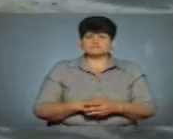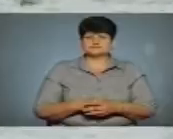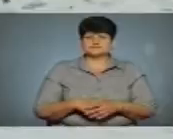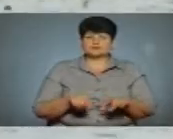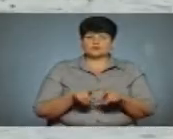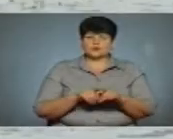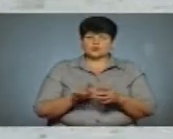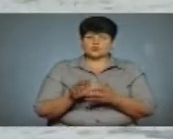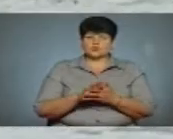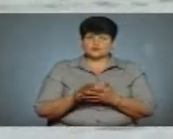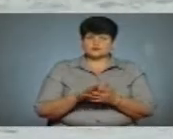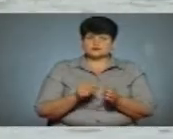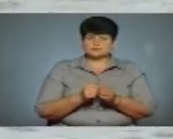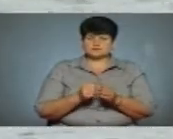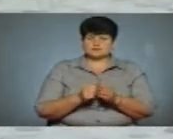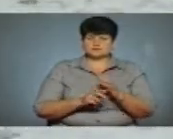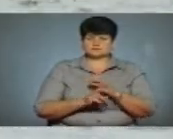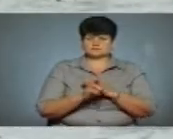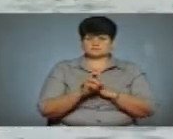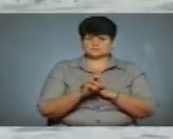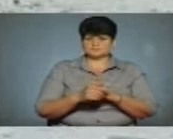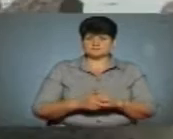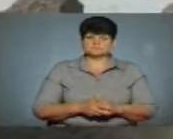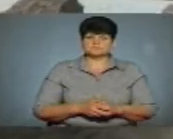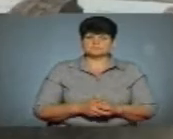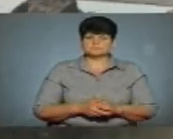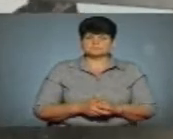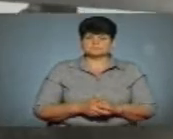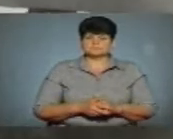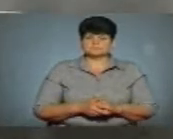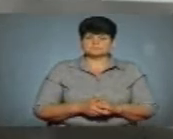Також очищують водойму поблизу Надставної церкви.